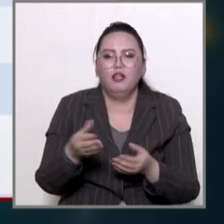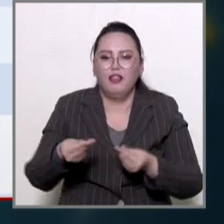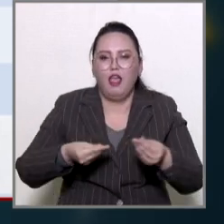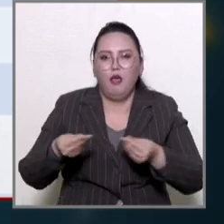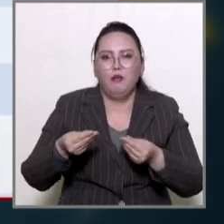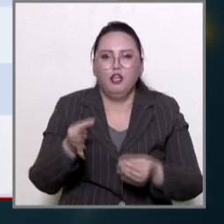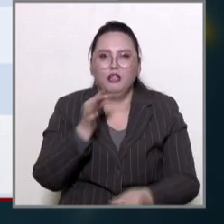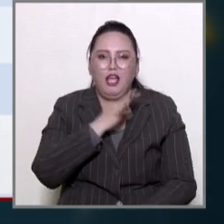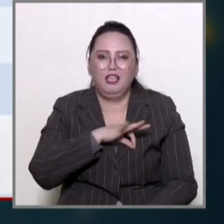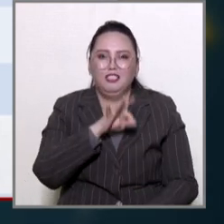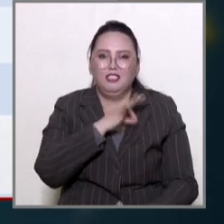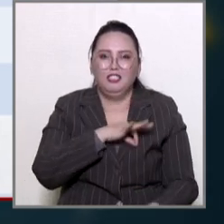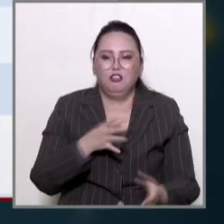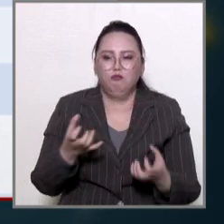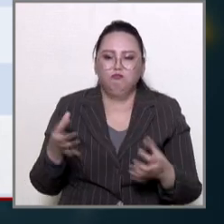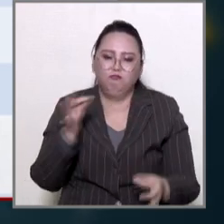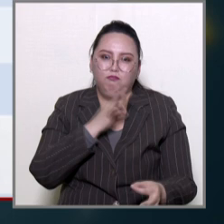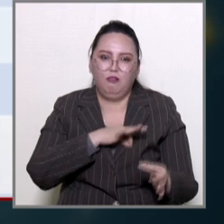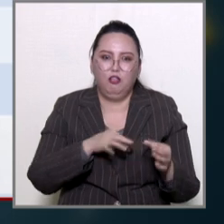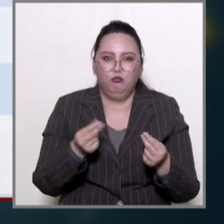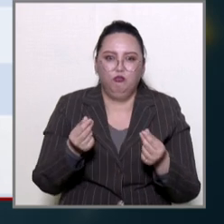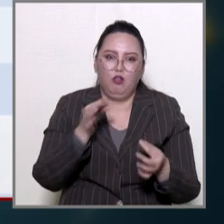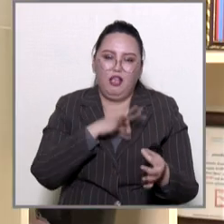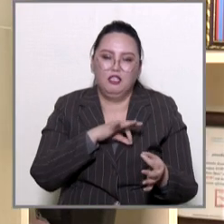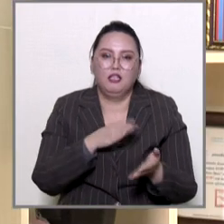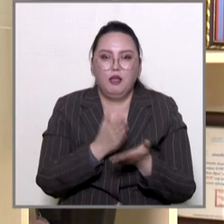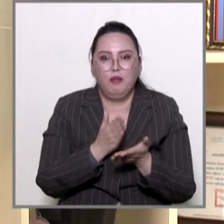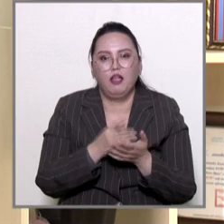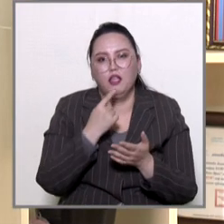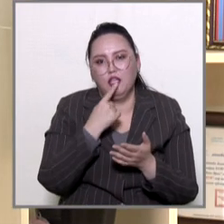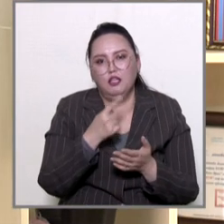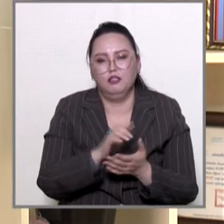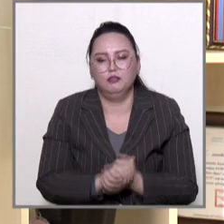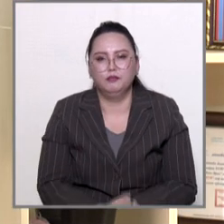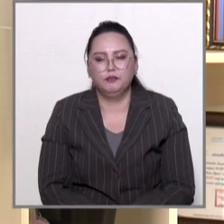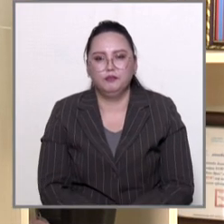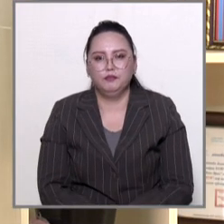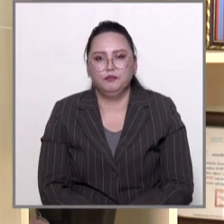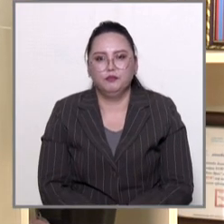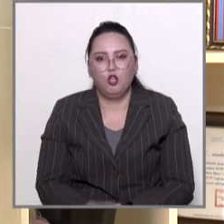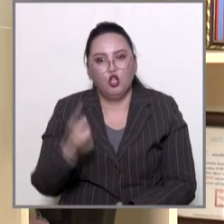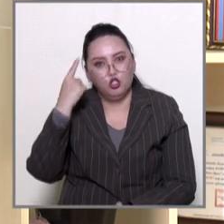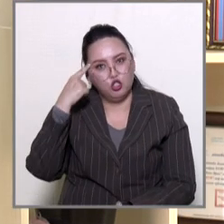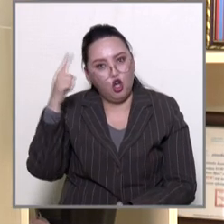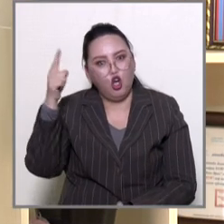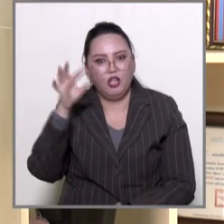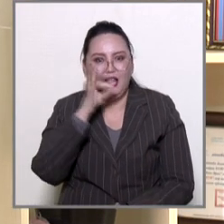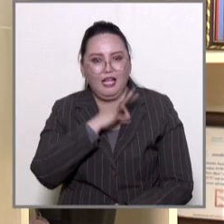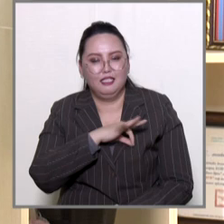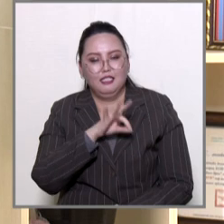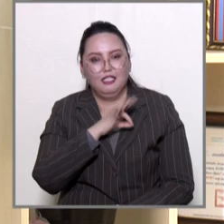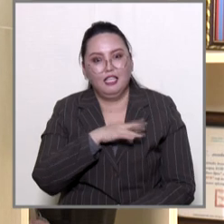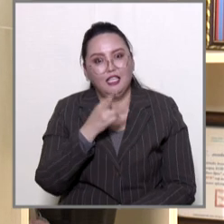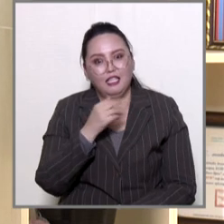нялх гэж ингэж нэрлэдэг. Зохиолч маань үүнийг зохиолт ашиглахдаа аргилт их буюу